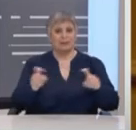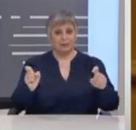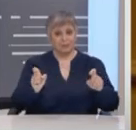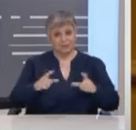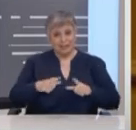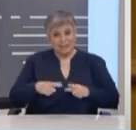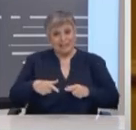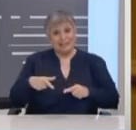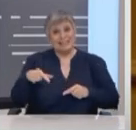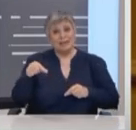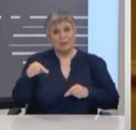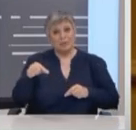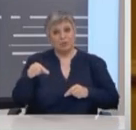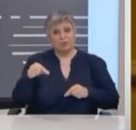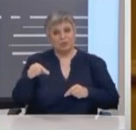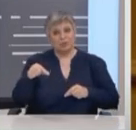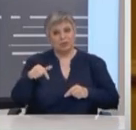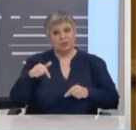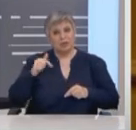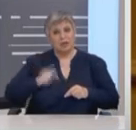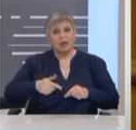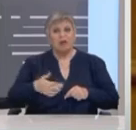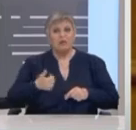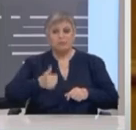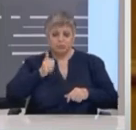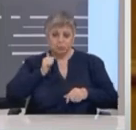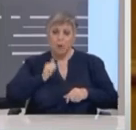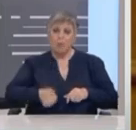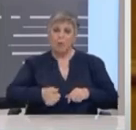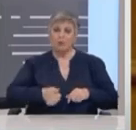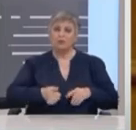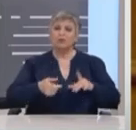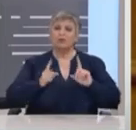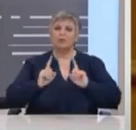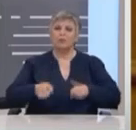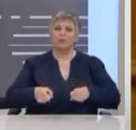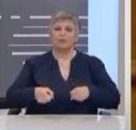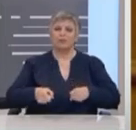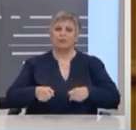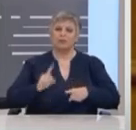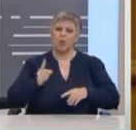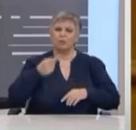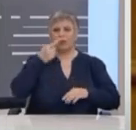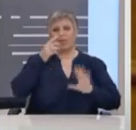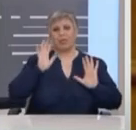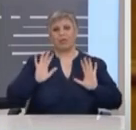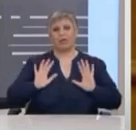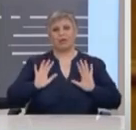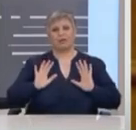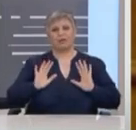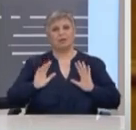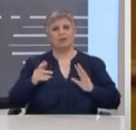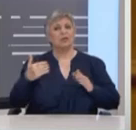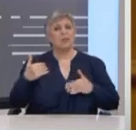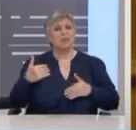Δημοκρατίας να αξιοποιήσει κατά τη δική της επιλογή, ως προς τον τρόπο και τον χρόνο, όλα